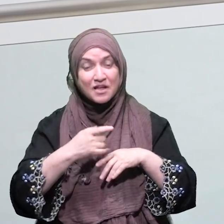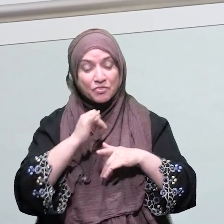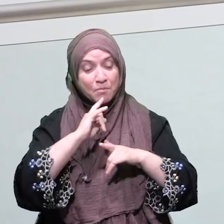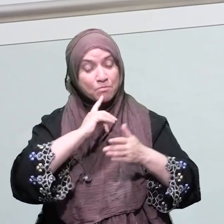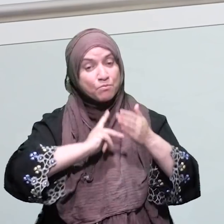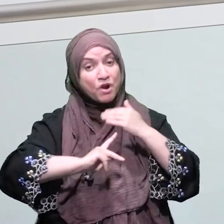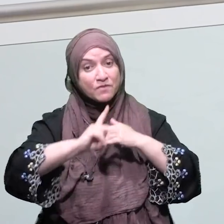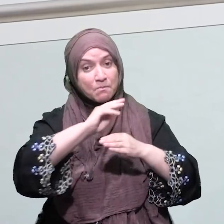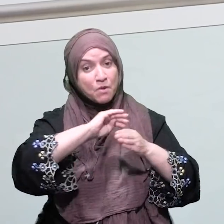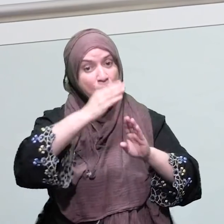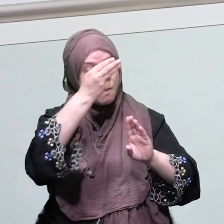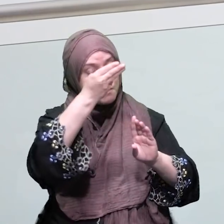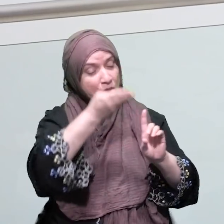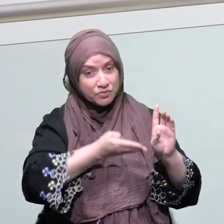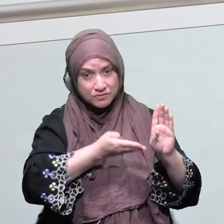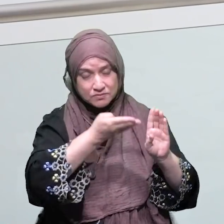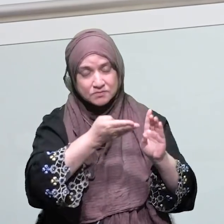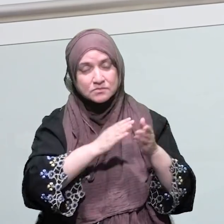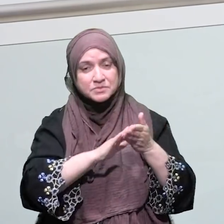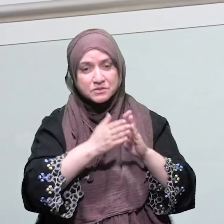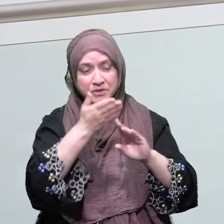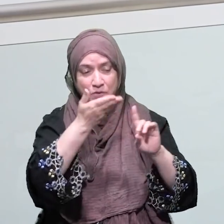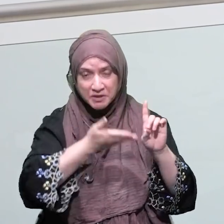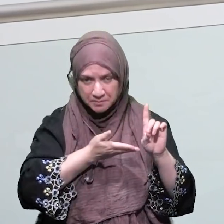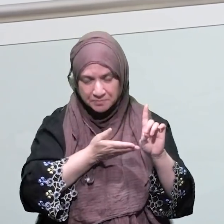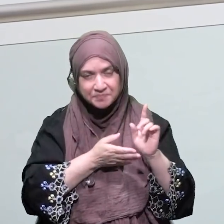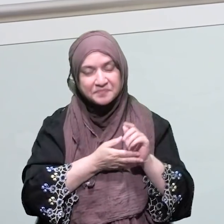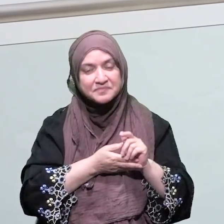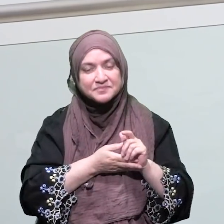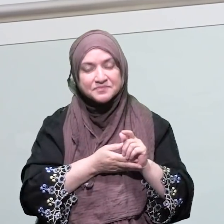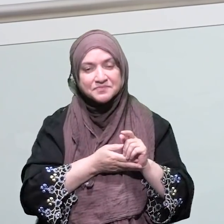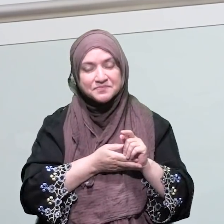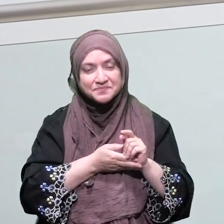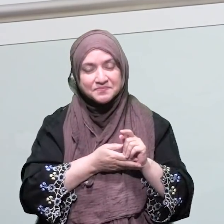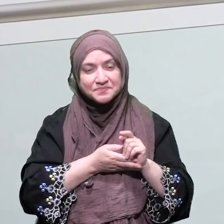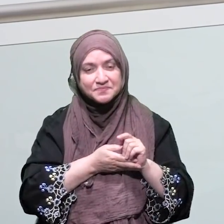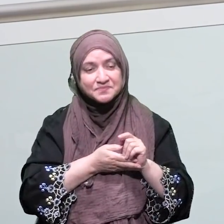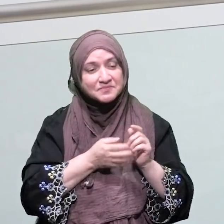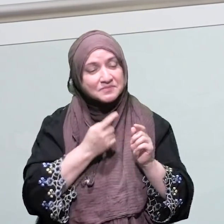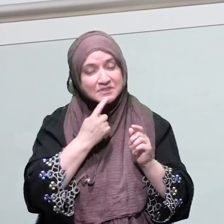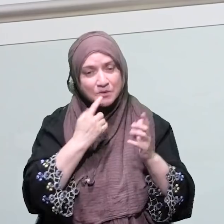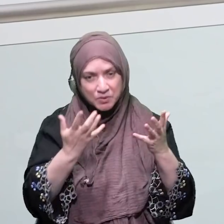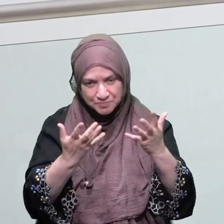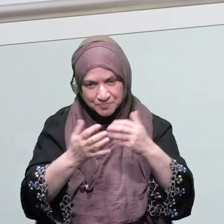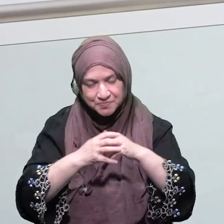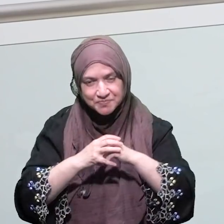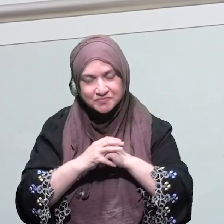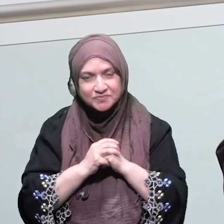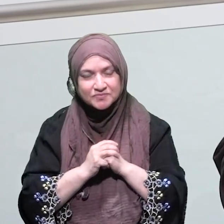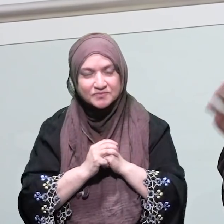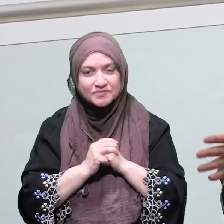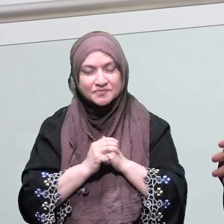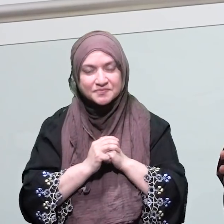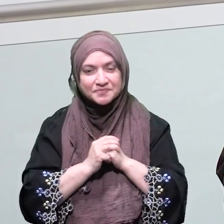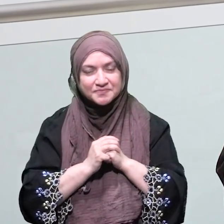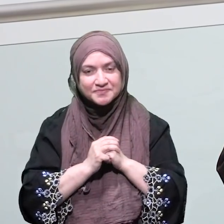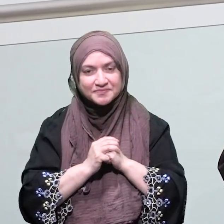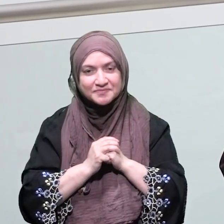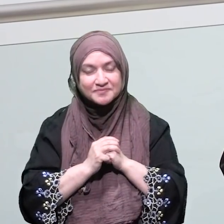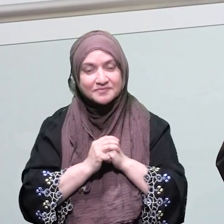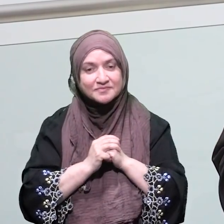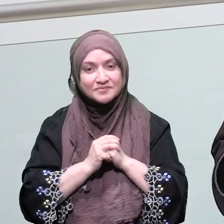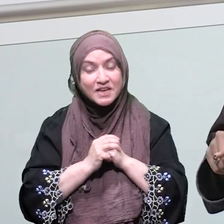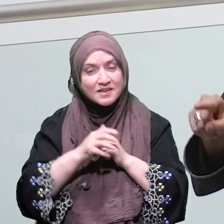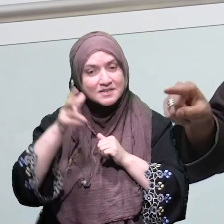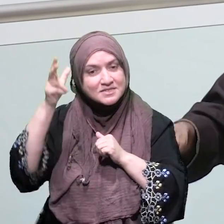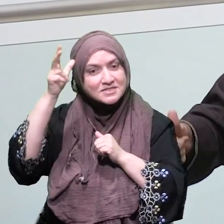يَئِسَ أَنْ يَعْبُدَهُ الْمُصَلُّونَ وَلَكِنْ فِي التَّحْرِيشِ بَيْنَهُمْ. Shaytan has given up hope